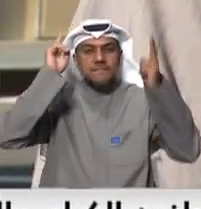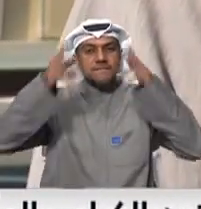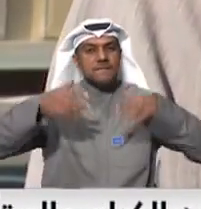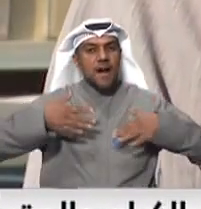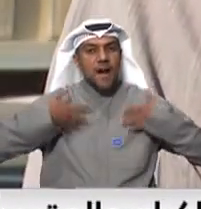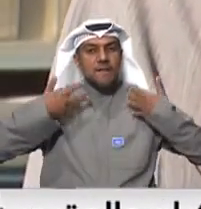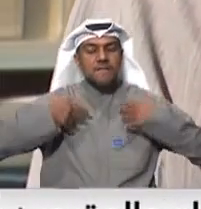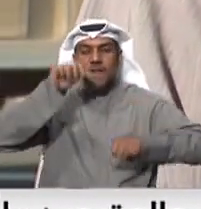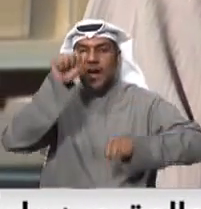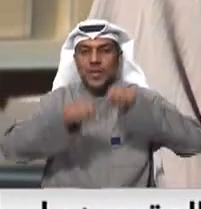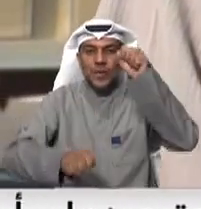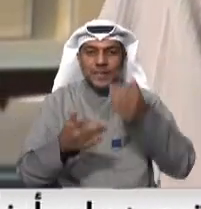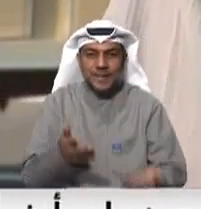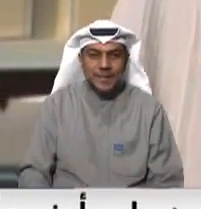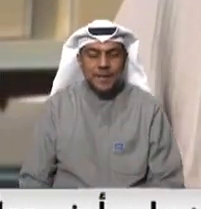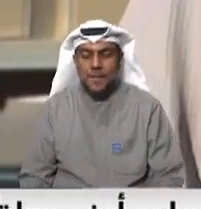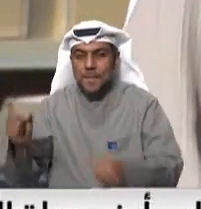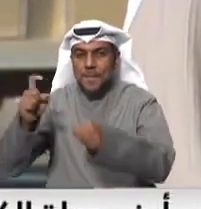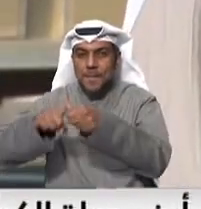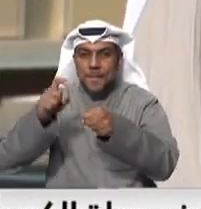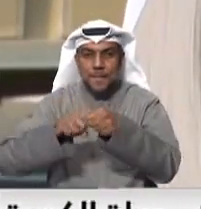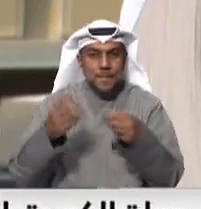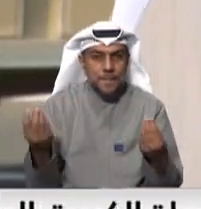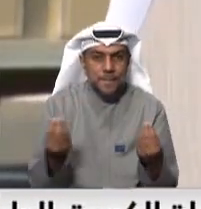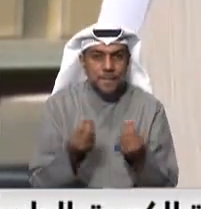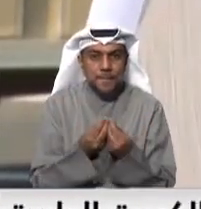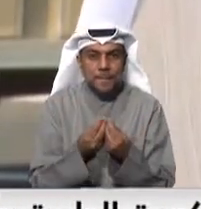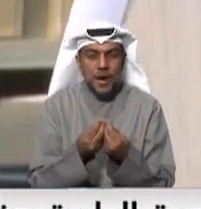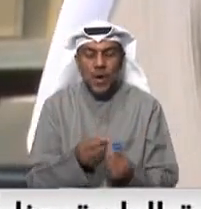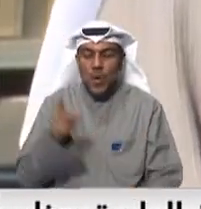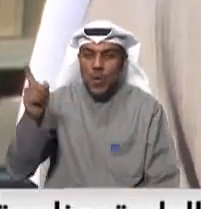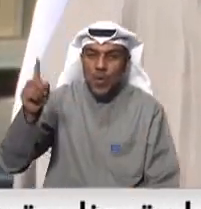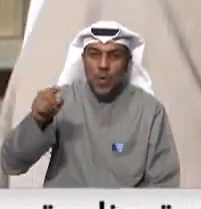ومشاركتهم في هذا الأيام الوطنية.